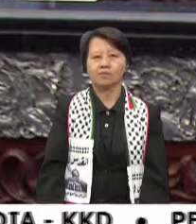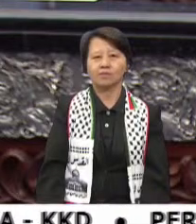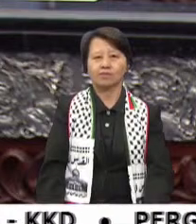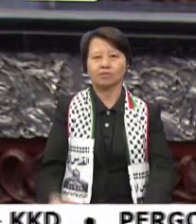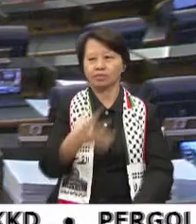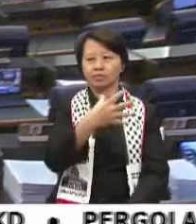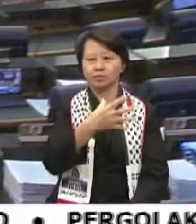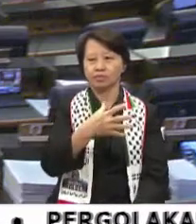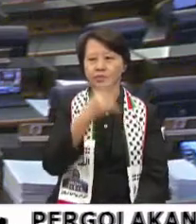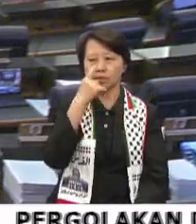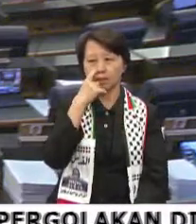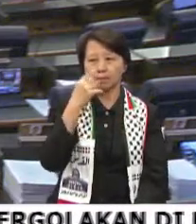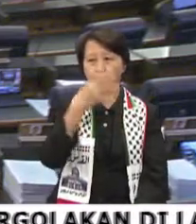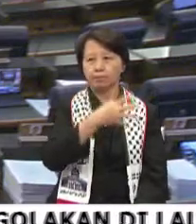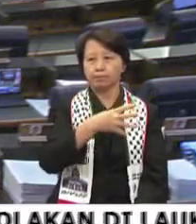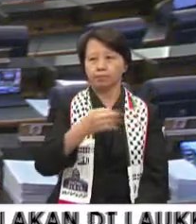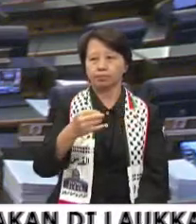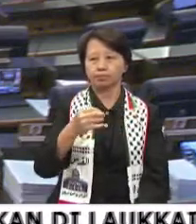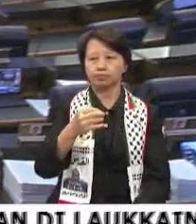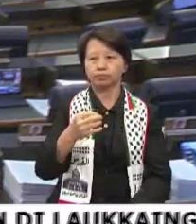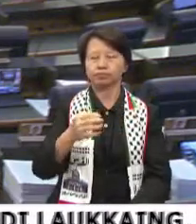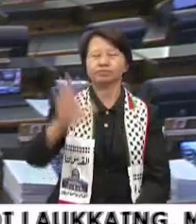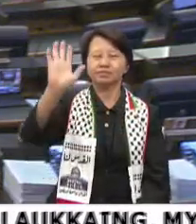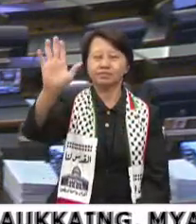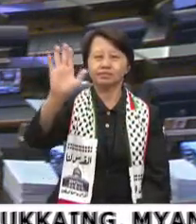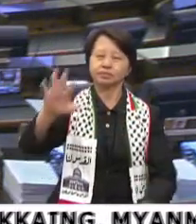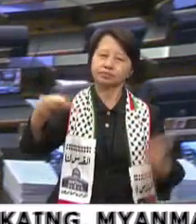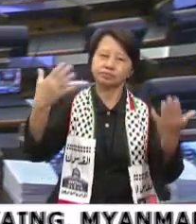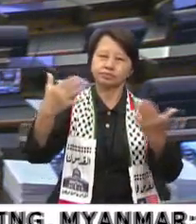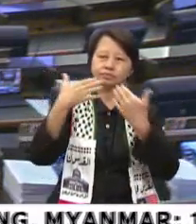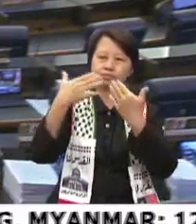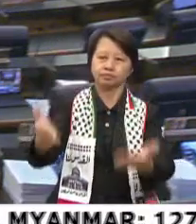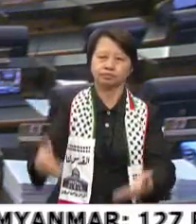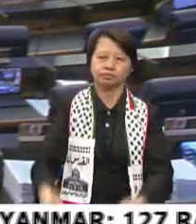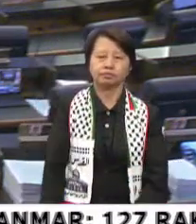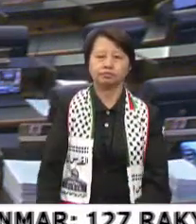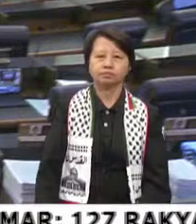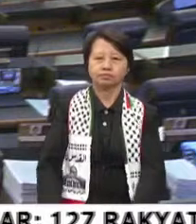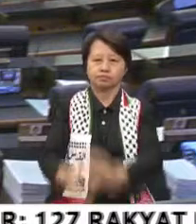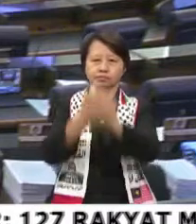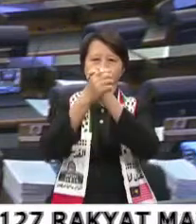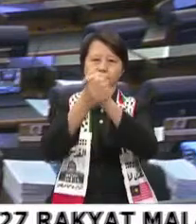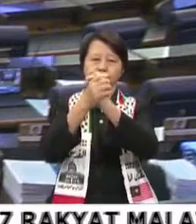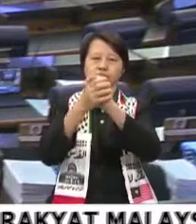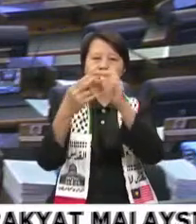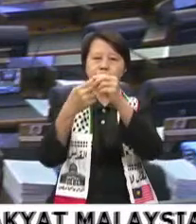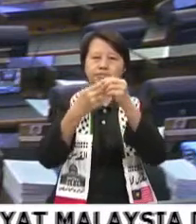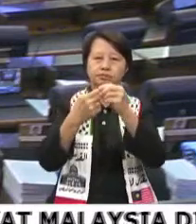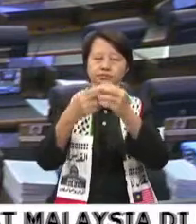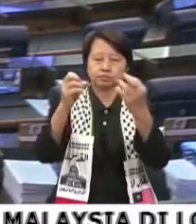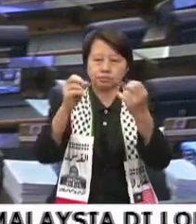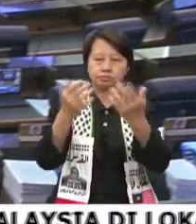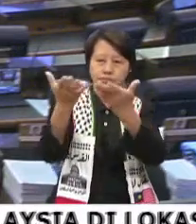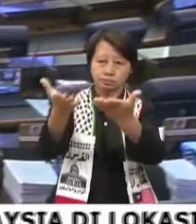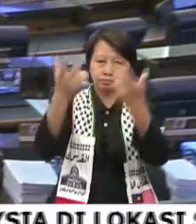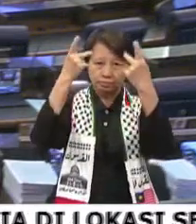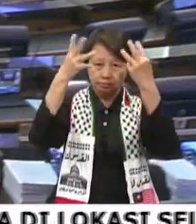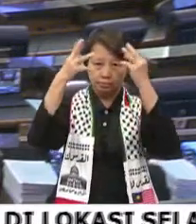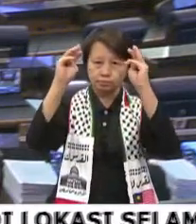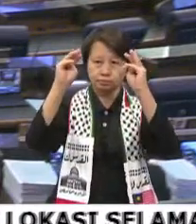dan gagasum lag belum soalan lagi sekian terima kasih tahniah perpaduan tahniah baik silakan